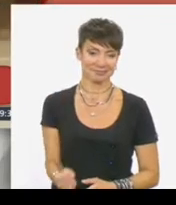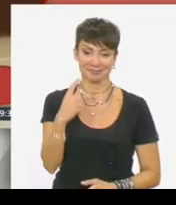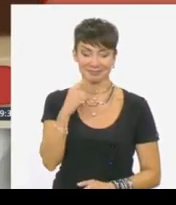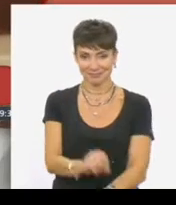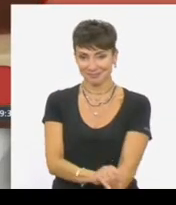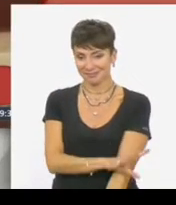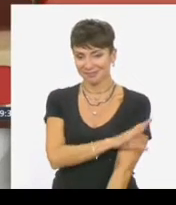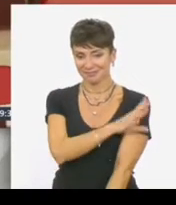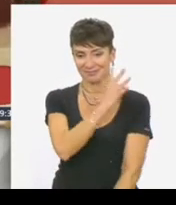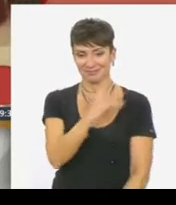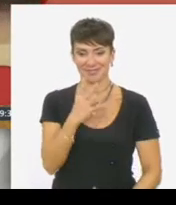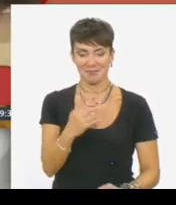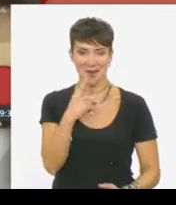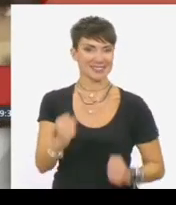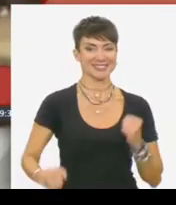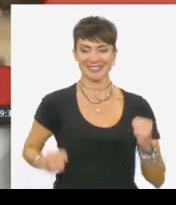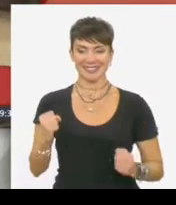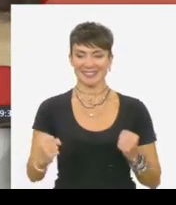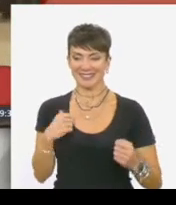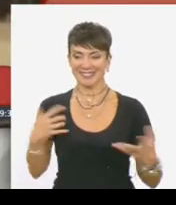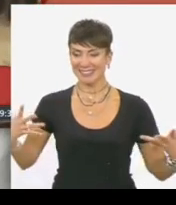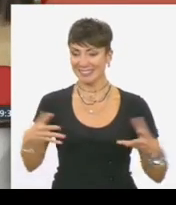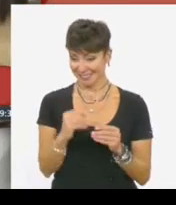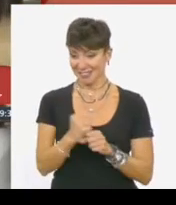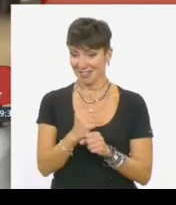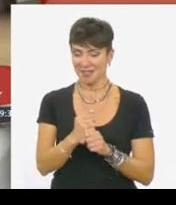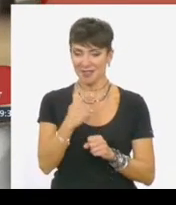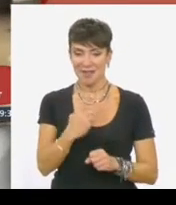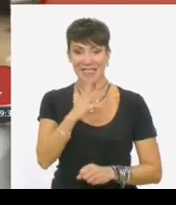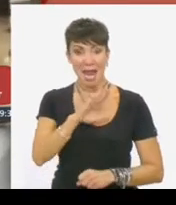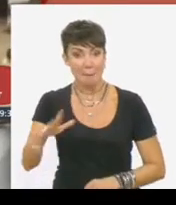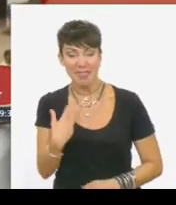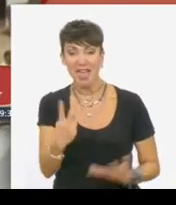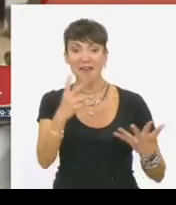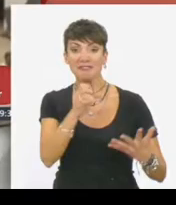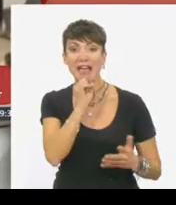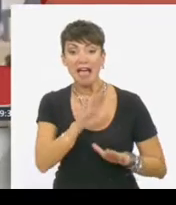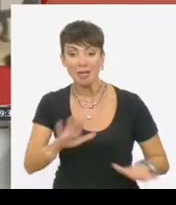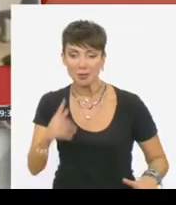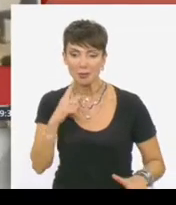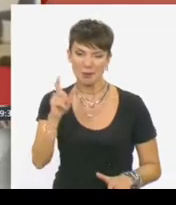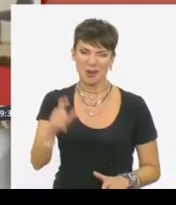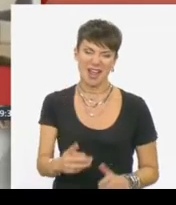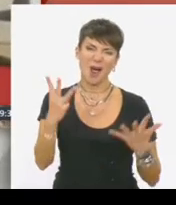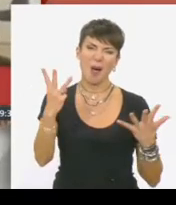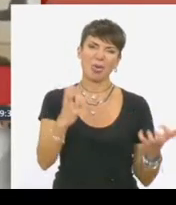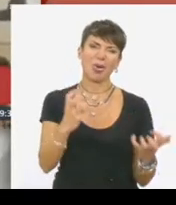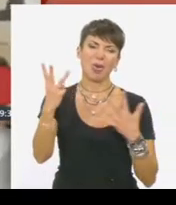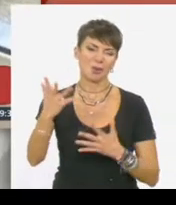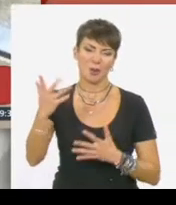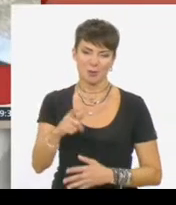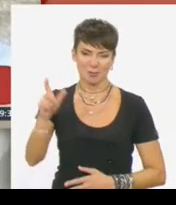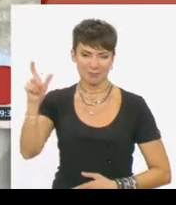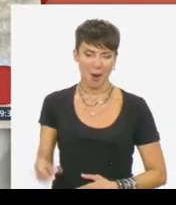Συγκινημένος εν μέσω θερμών χειροκροτημάτων από τους συμφοιτητές του, τα τρία του παιδιά και τα επτά του εγγόνια, ο 88χρονος Δημήτρης